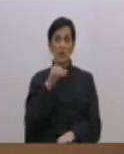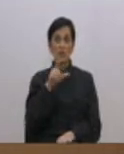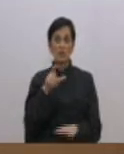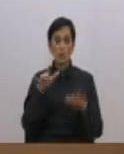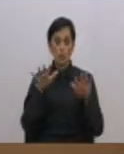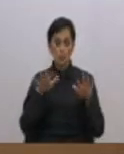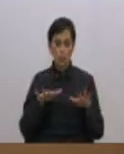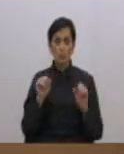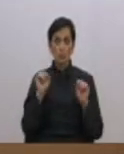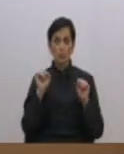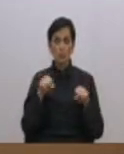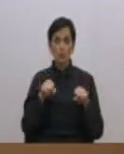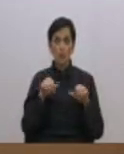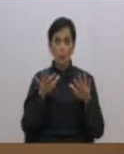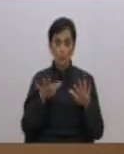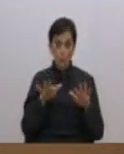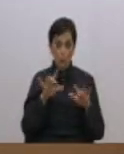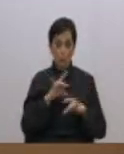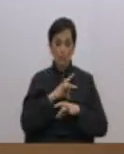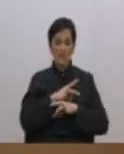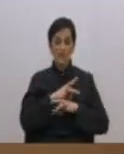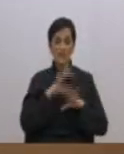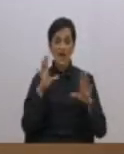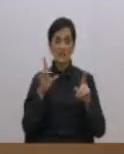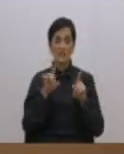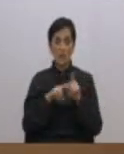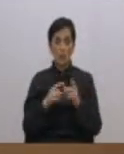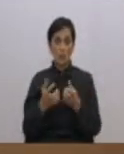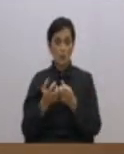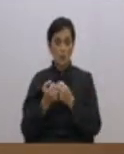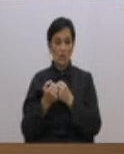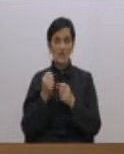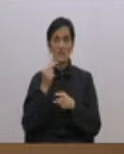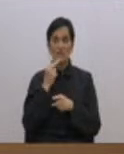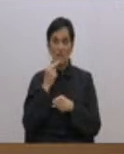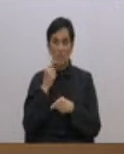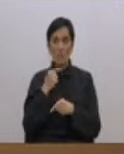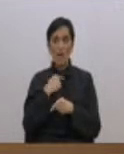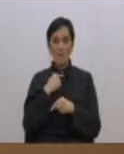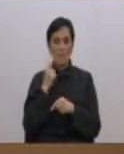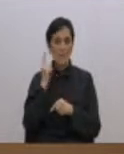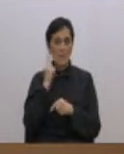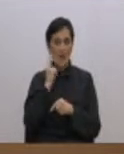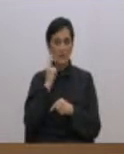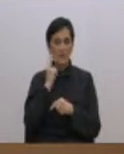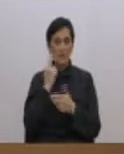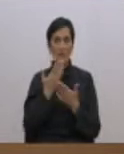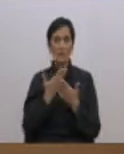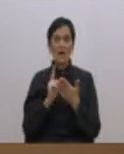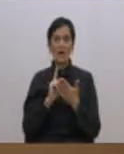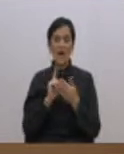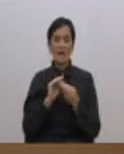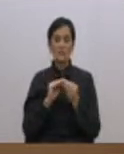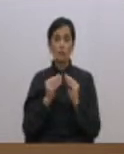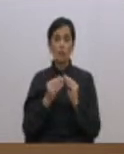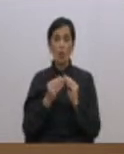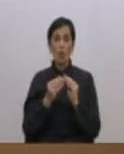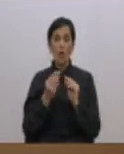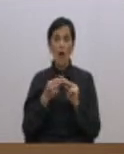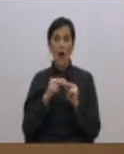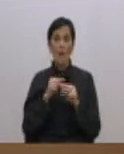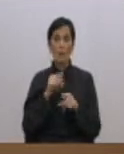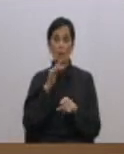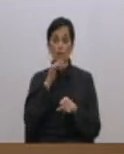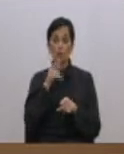შეუძლიათ დღესასწაულებზე მიიღონ ასეთი საკვები. კი, ეს მესმის, რომ თქვა რაღაც შეიძლება პრობლემა, მაგრამ ამ დროს